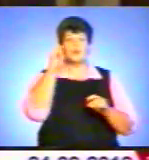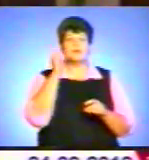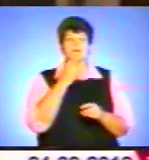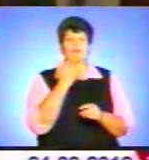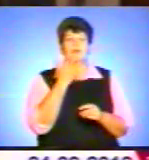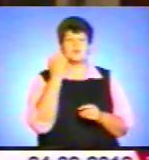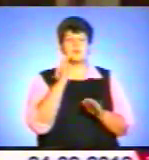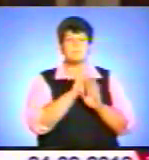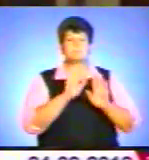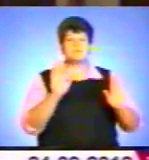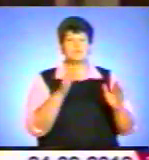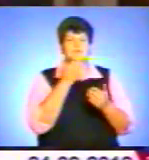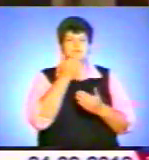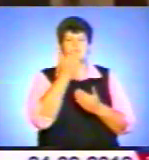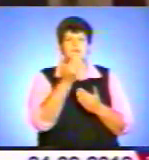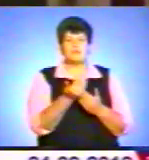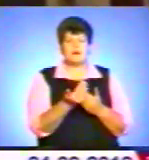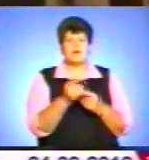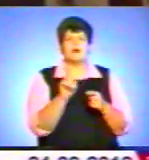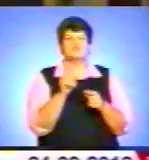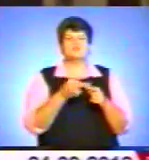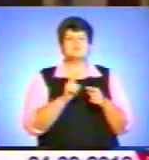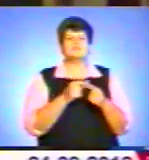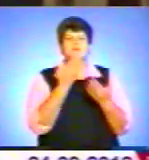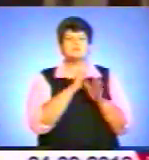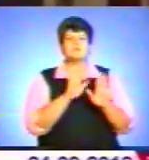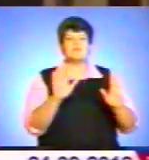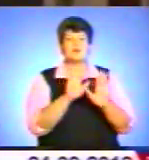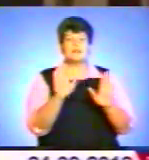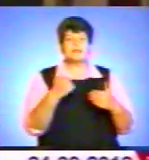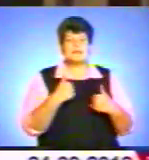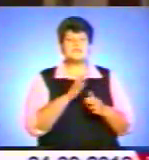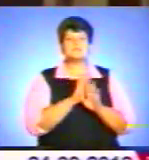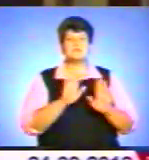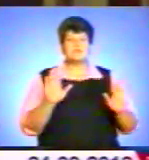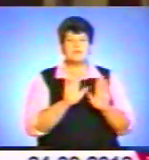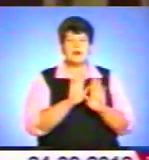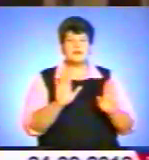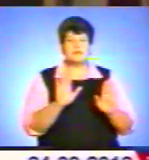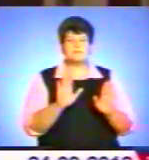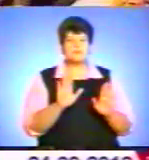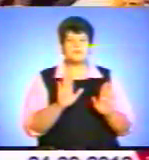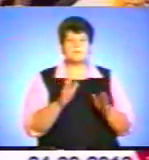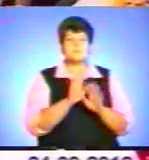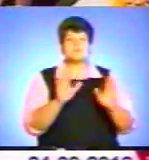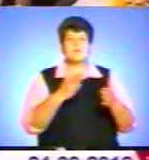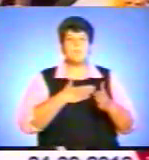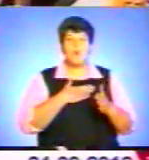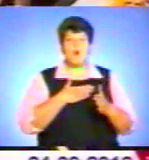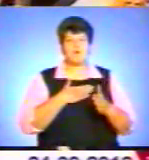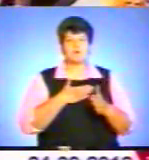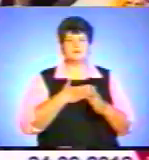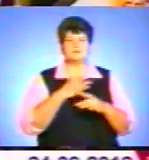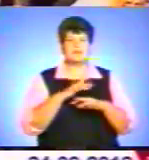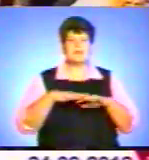пісні. І коли він запитав, що це ви співали, а вона відповіла, я співала пісні мого народу. Представники